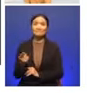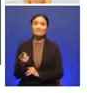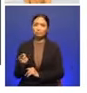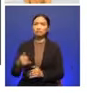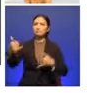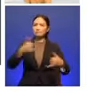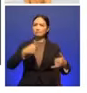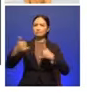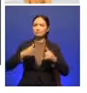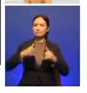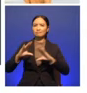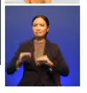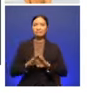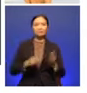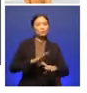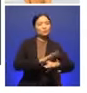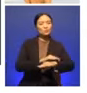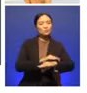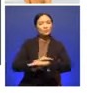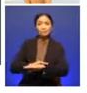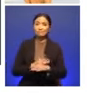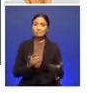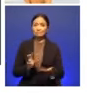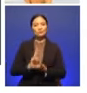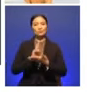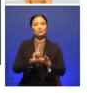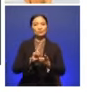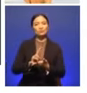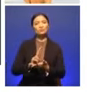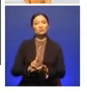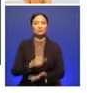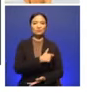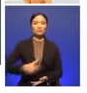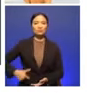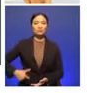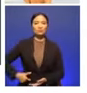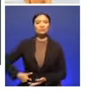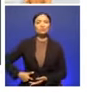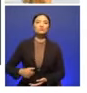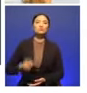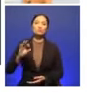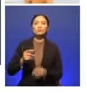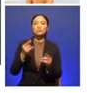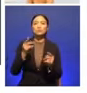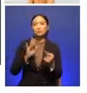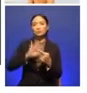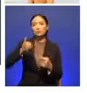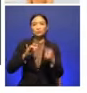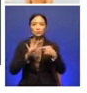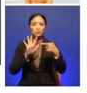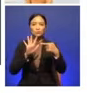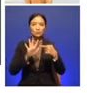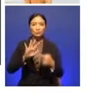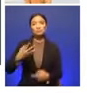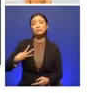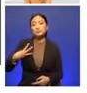ชุมในงานมอบรางวัลของพรินซ์มหิดลนะครับถ้าเกิดพูดภาษาอังกฤษนะครับไปภาพ2เลยครับนะครับผมต้